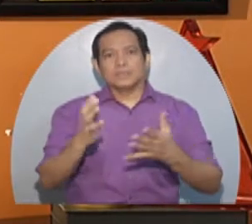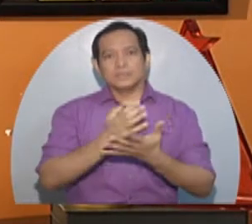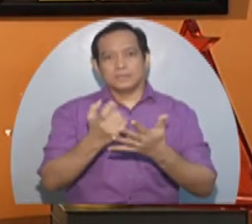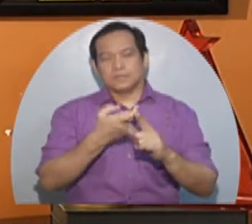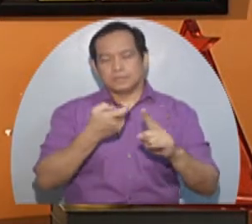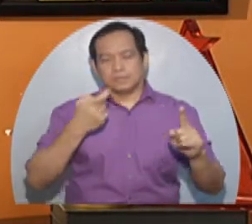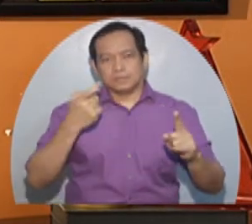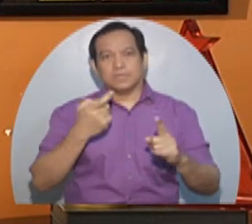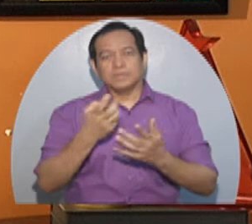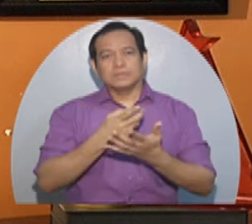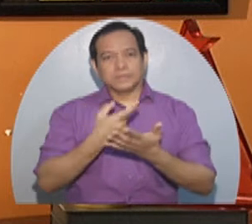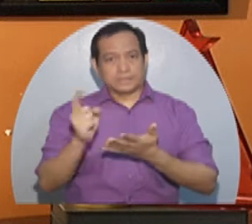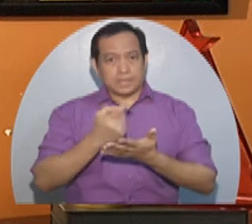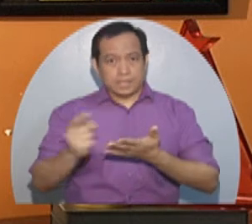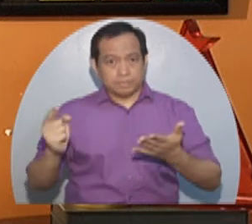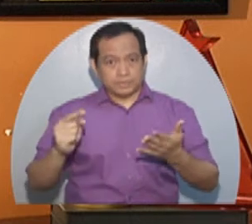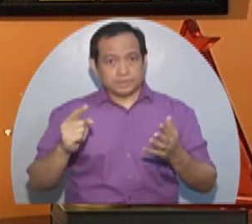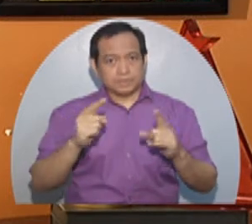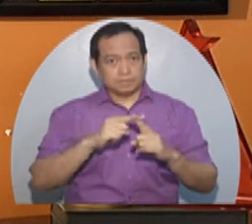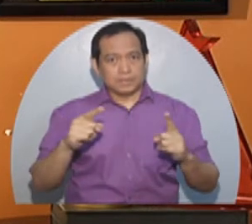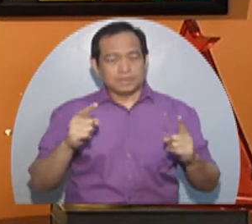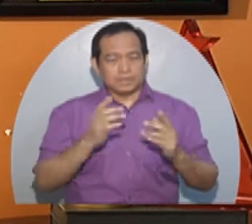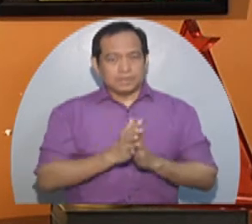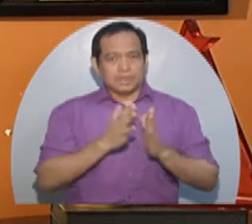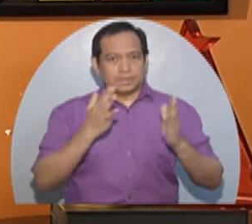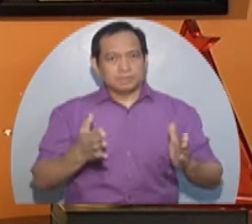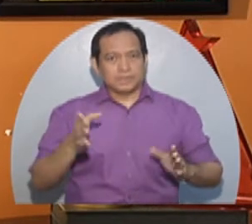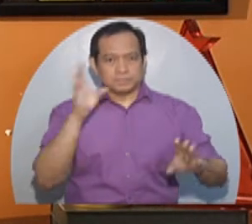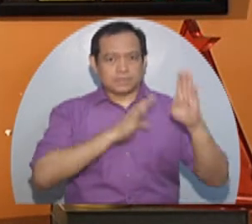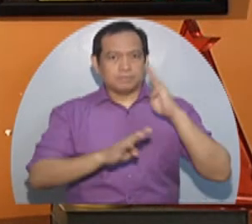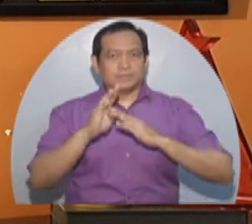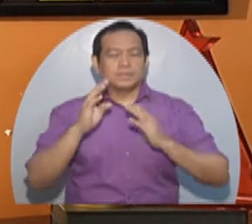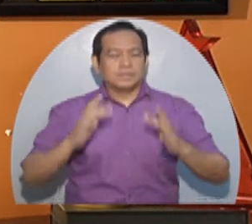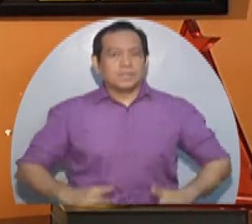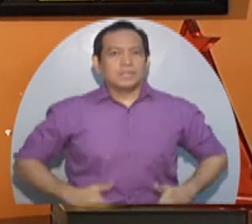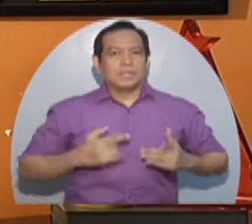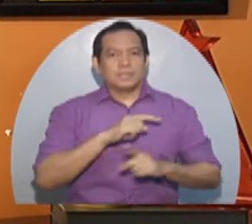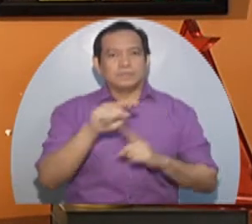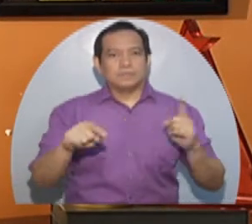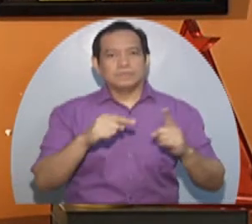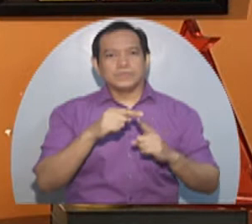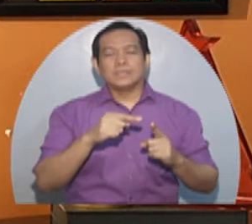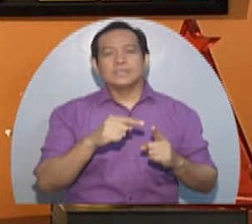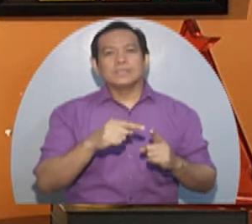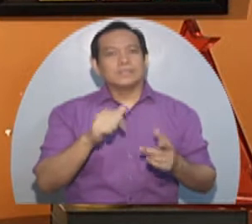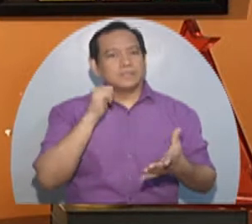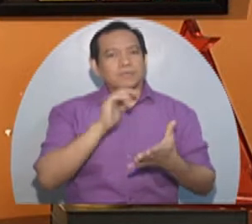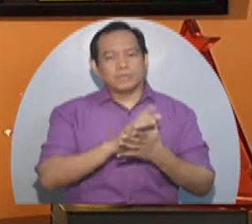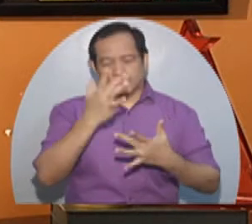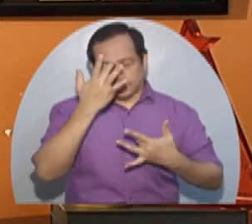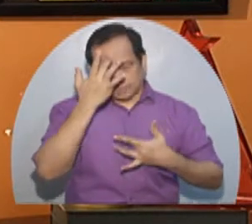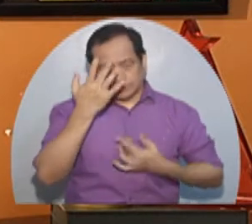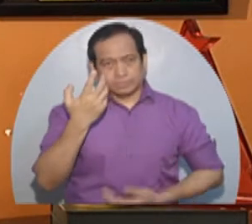at nakakalakal sa mga basura. Pero naging malaki ang problema nila sa buhay nung magkasakit si Aling